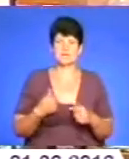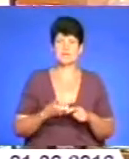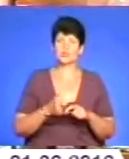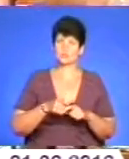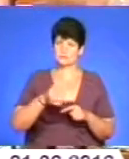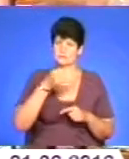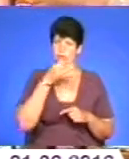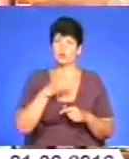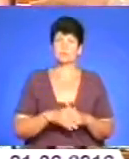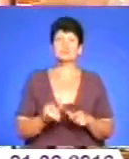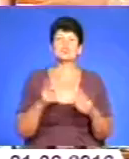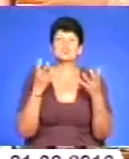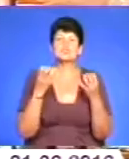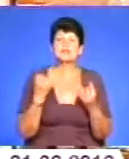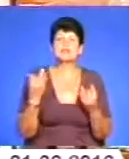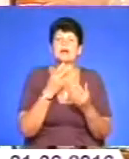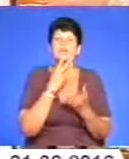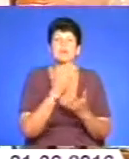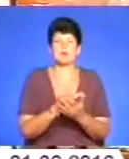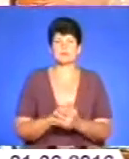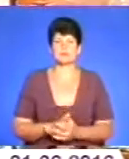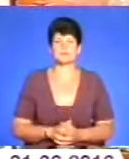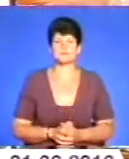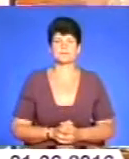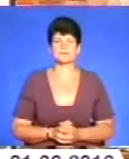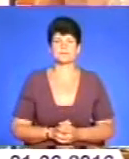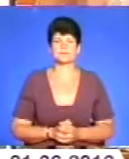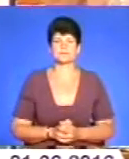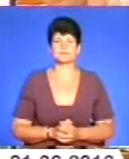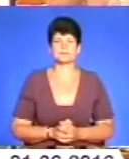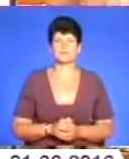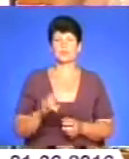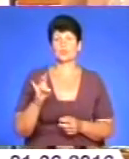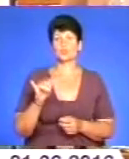сподобалося. Що ще цікавого тут бачила? Ну,